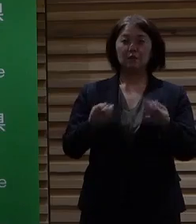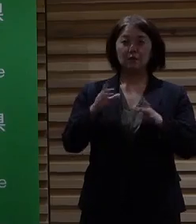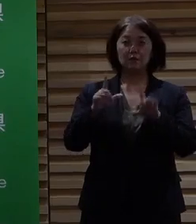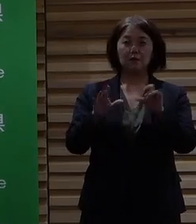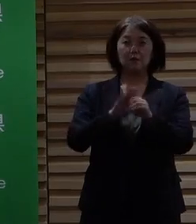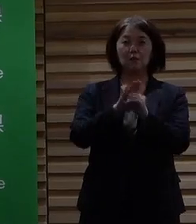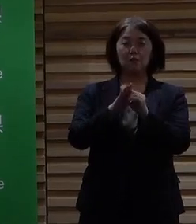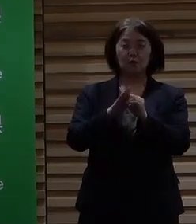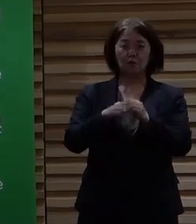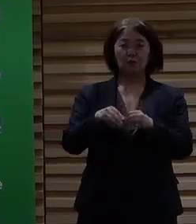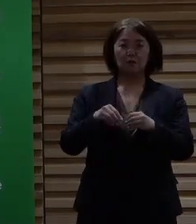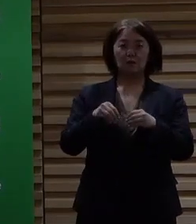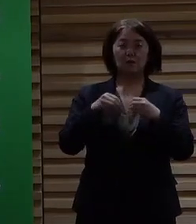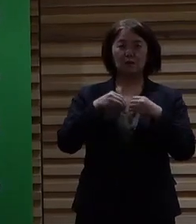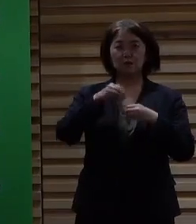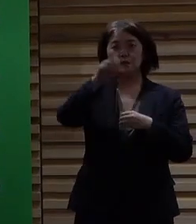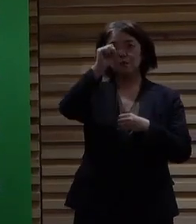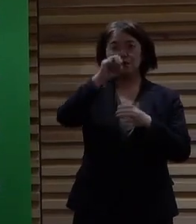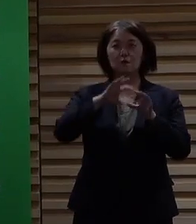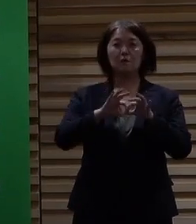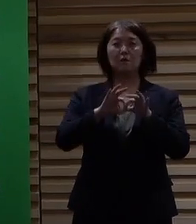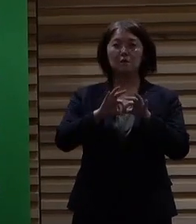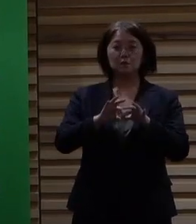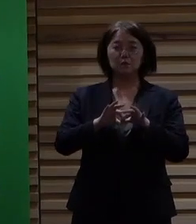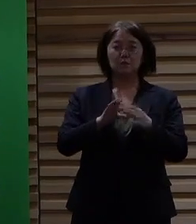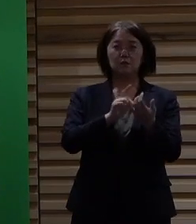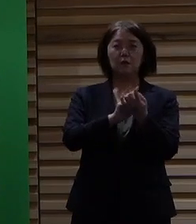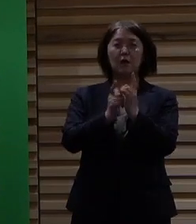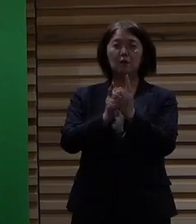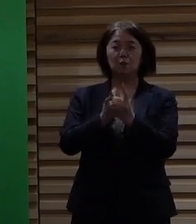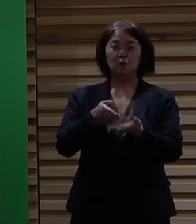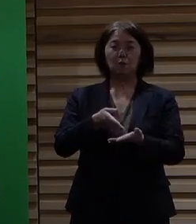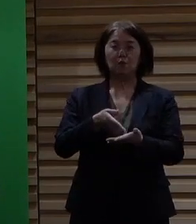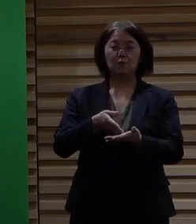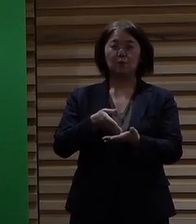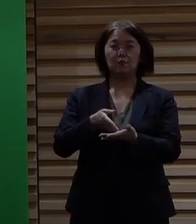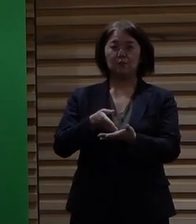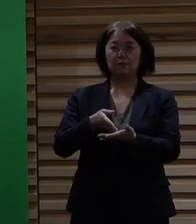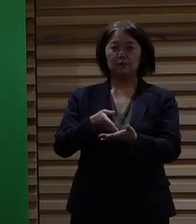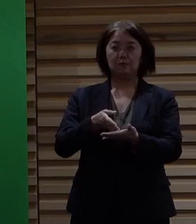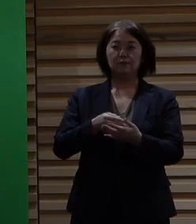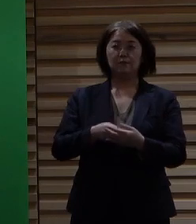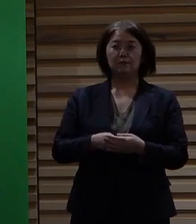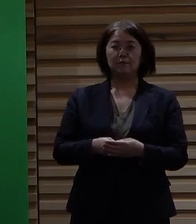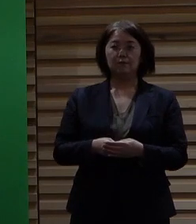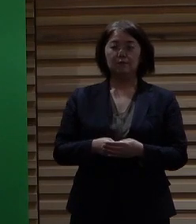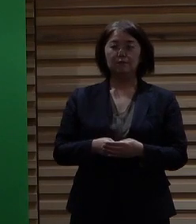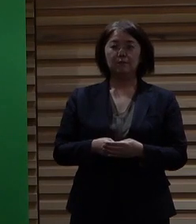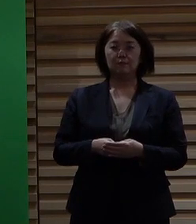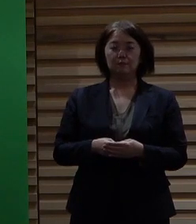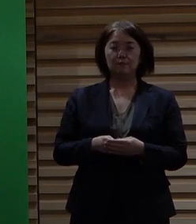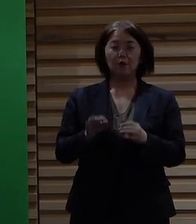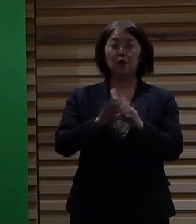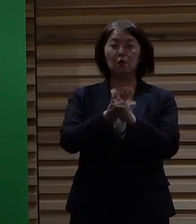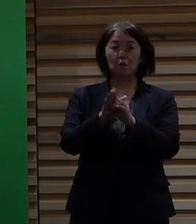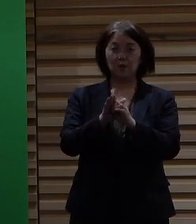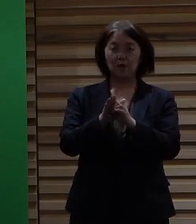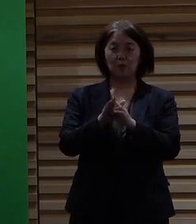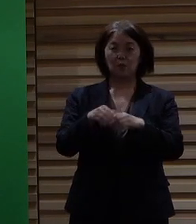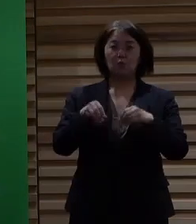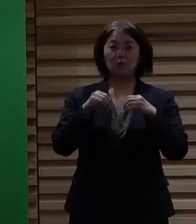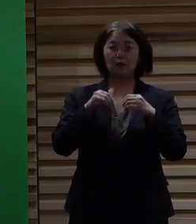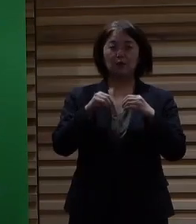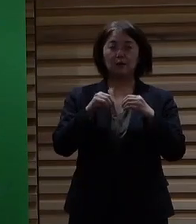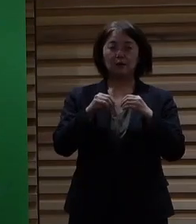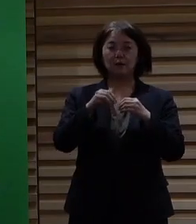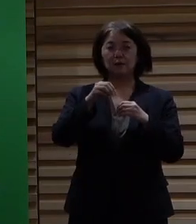イルス感染症に関する本件の対応についてご説明を申し上げます。新型コロナの感染対策のレベルにつ